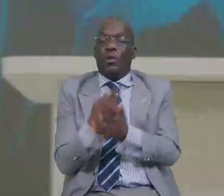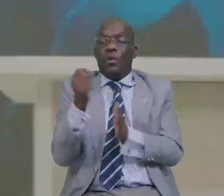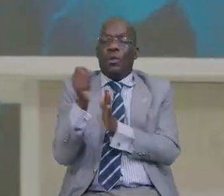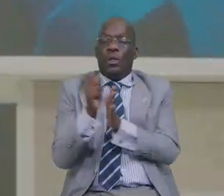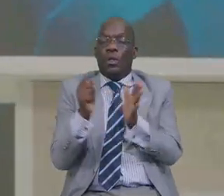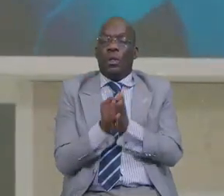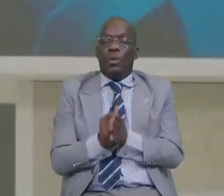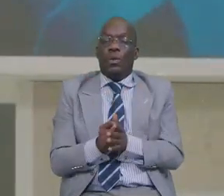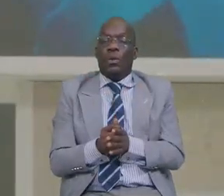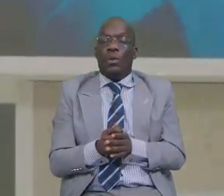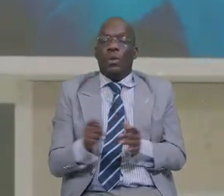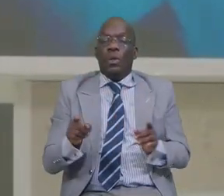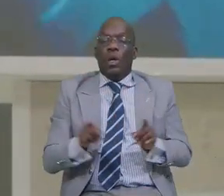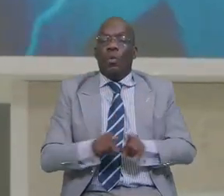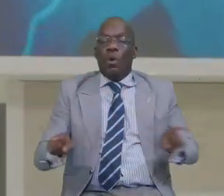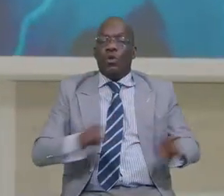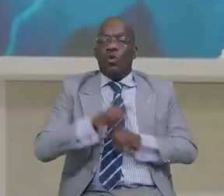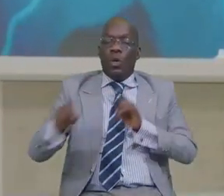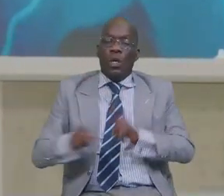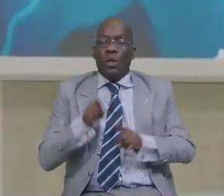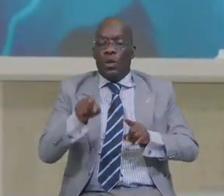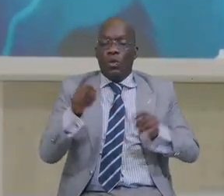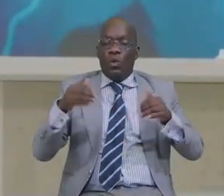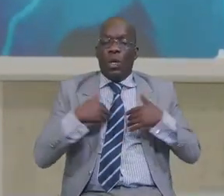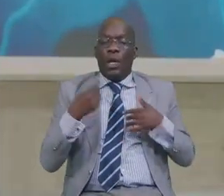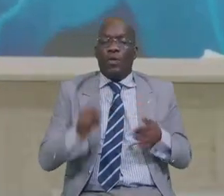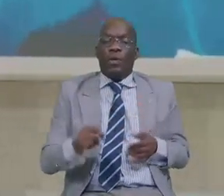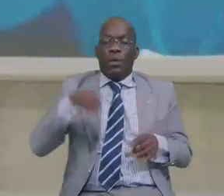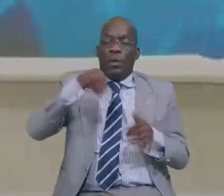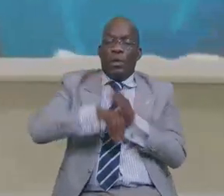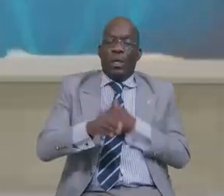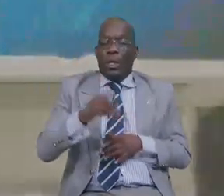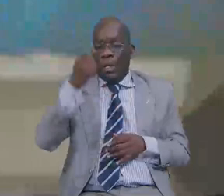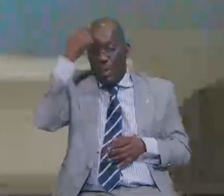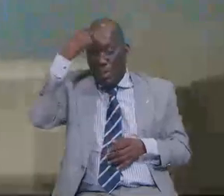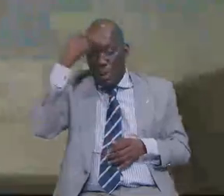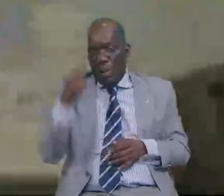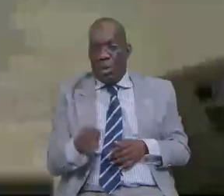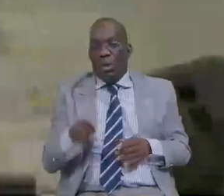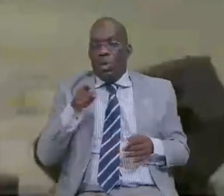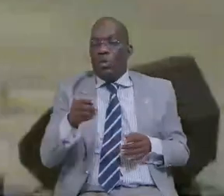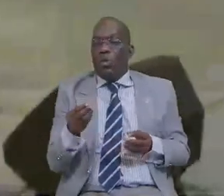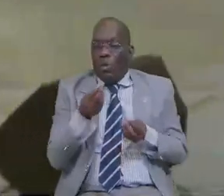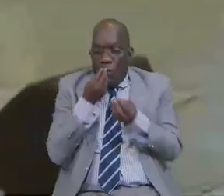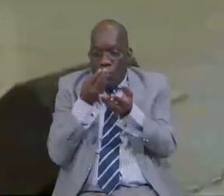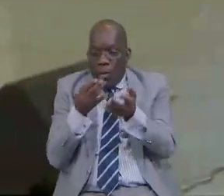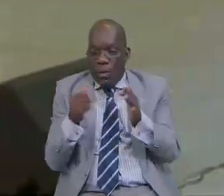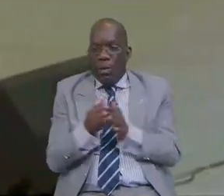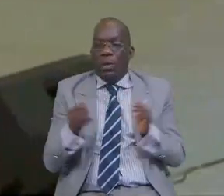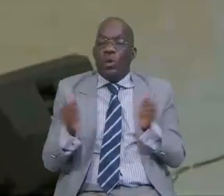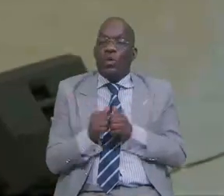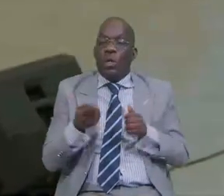homme intérieur est faible. Mais quand vous ramenez cet homme intérieur et vous nourrissez cet homme intérieur par